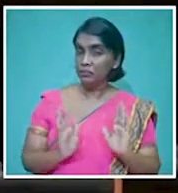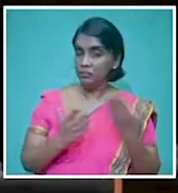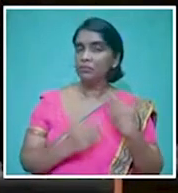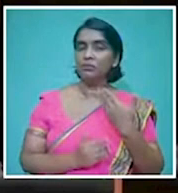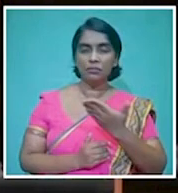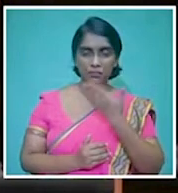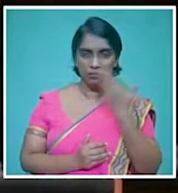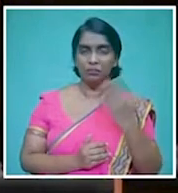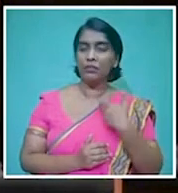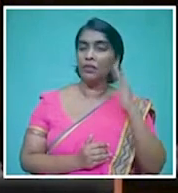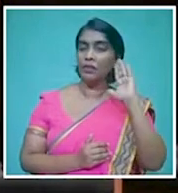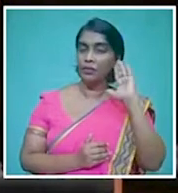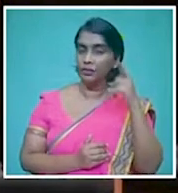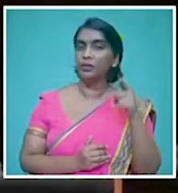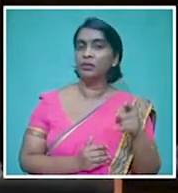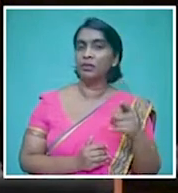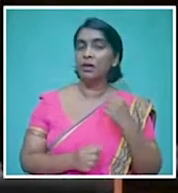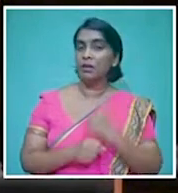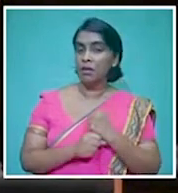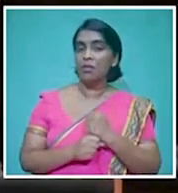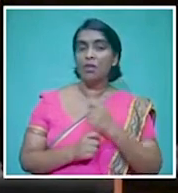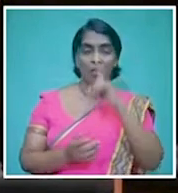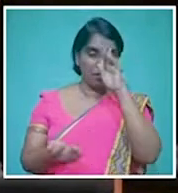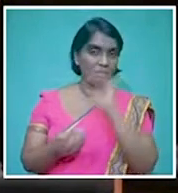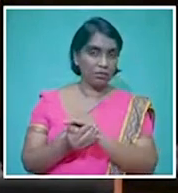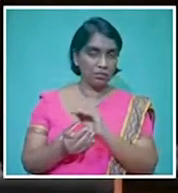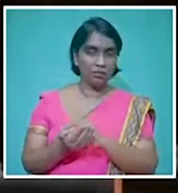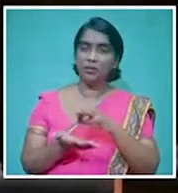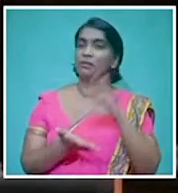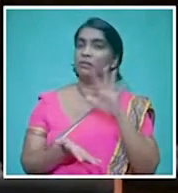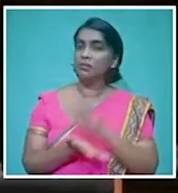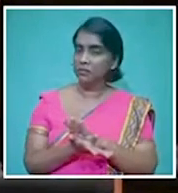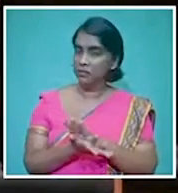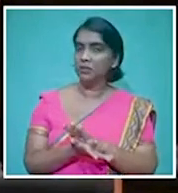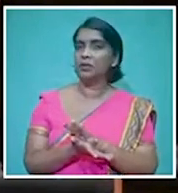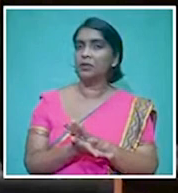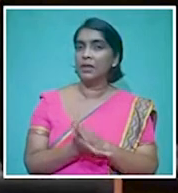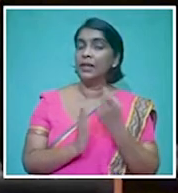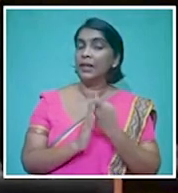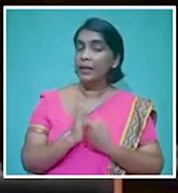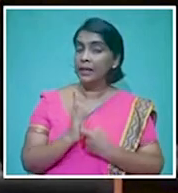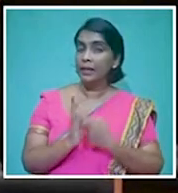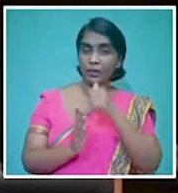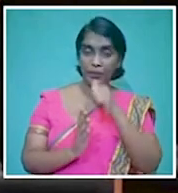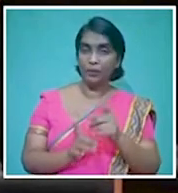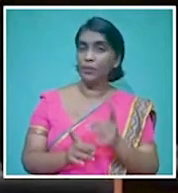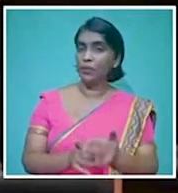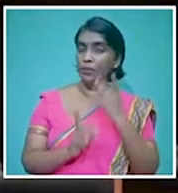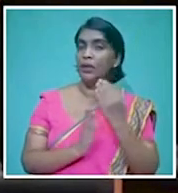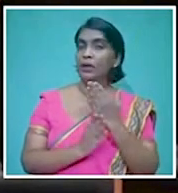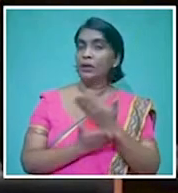පුළුවන් විශේෂයෙන්ම රාජ්‍ය ආරක්ෂාව තහවුරු කිරීම නීතිය නියමකරණ ලැබී සීමා